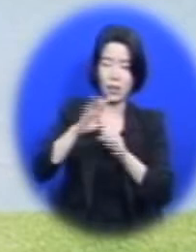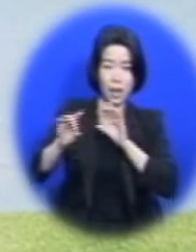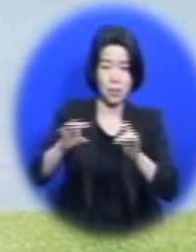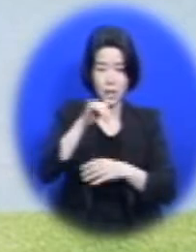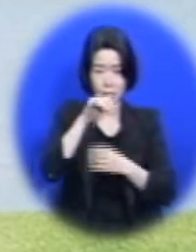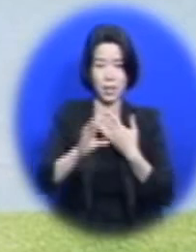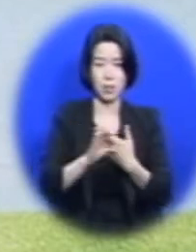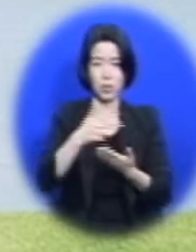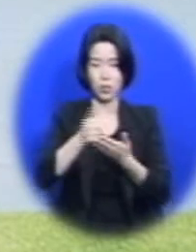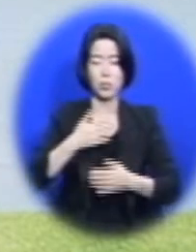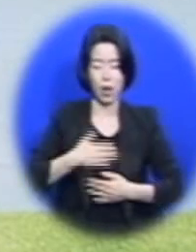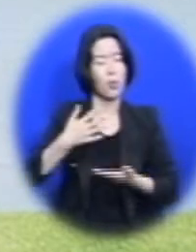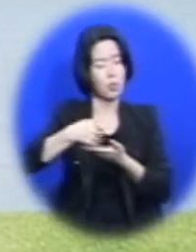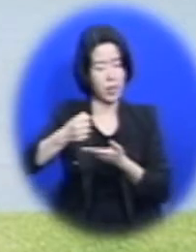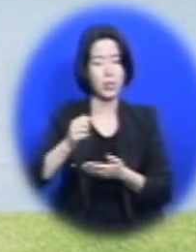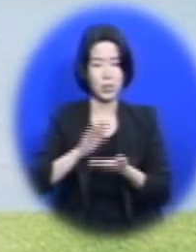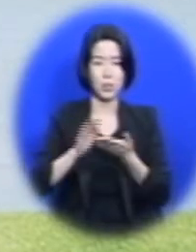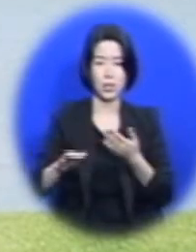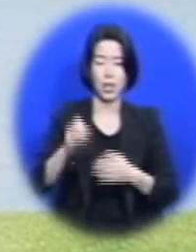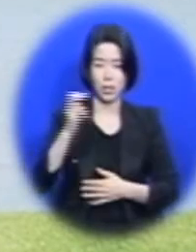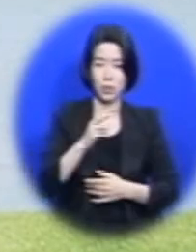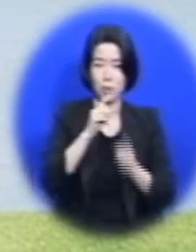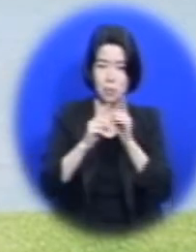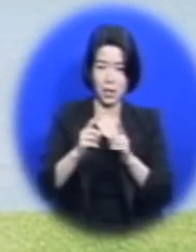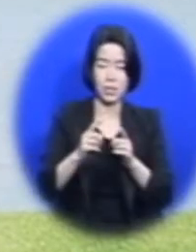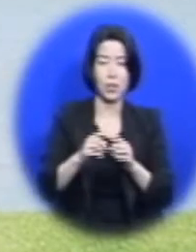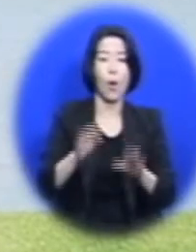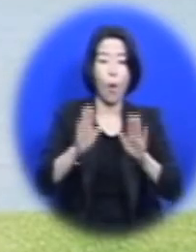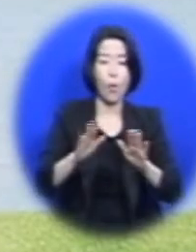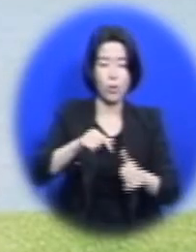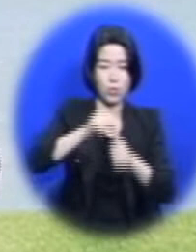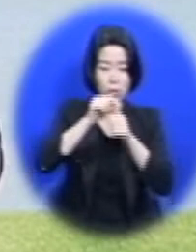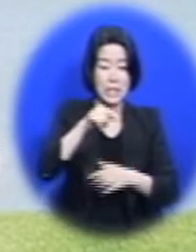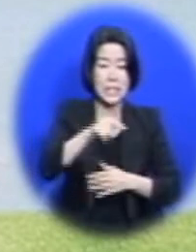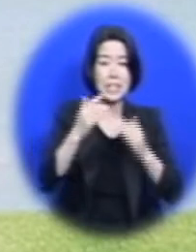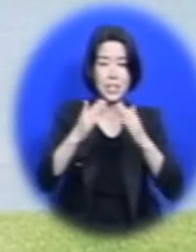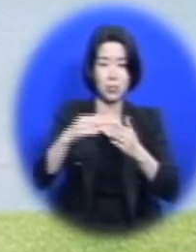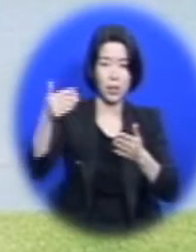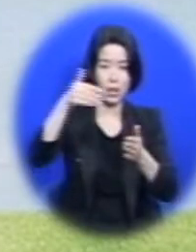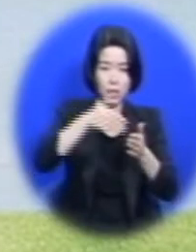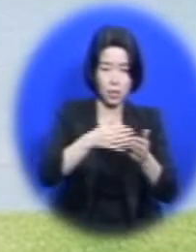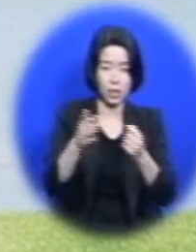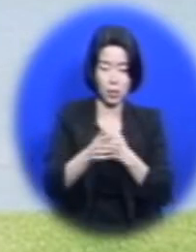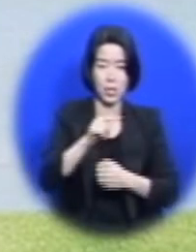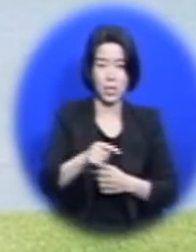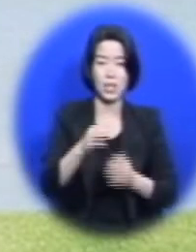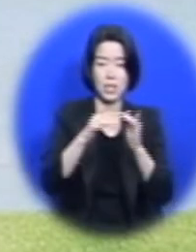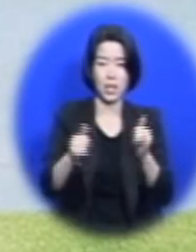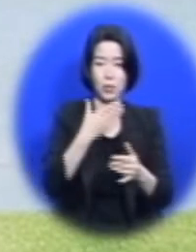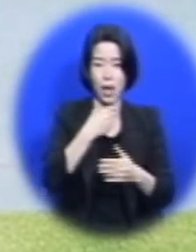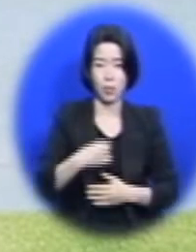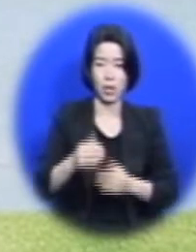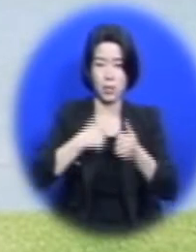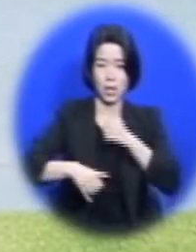주님이 아시고 받으십니다. 그리고 말씀하셨어요. 오늘 구원이 이 집에 이르렀으니 이 사람도 아브라함의